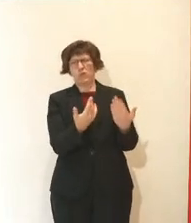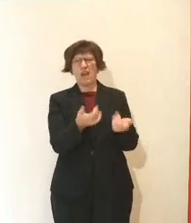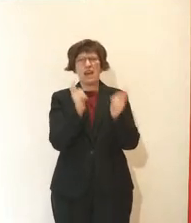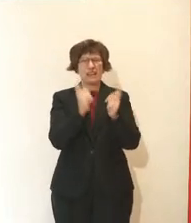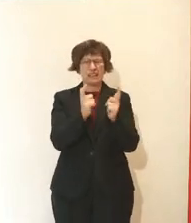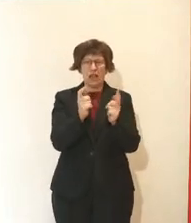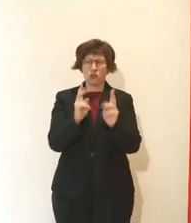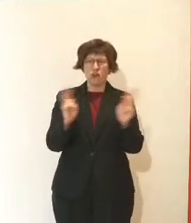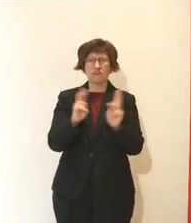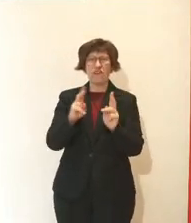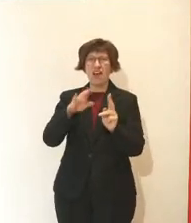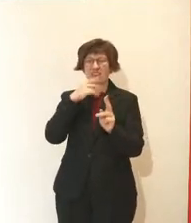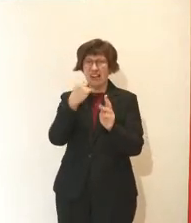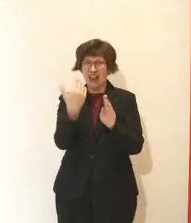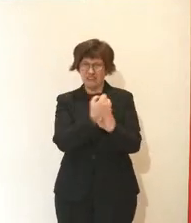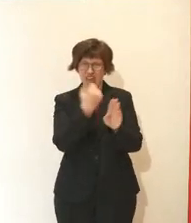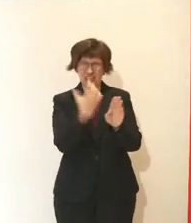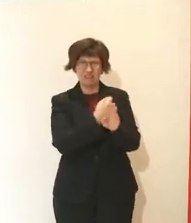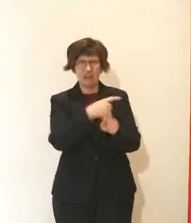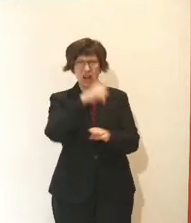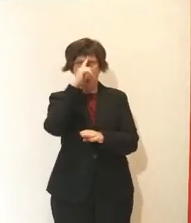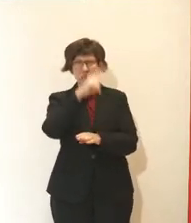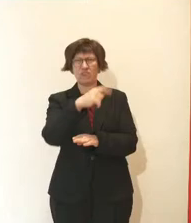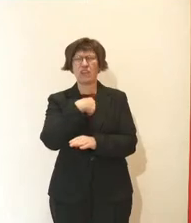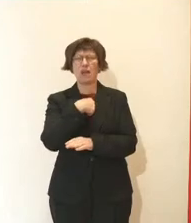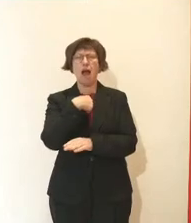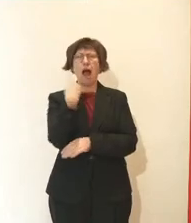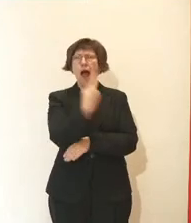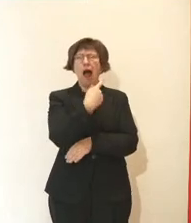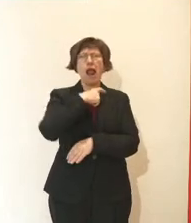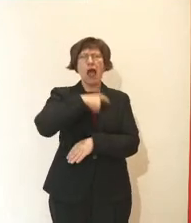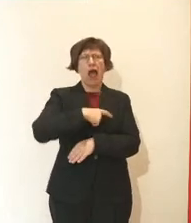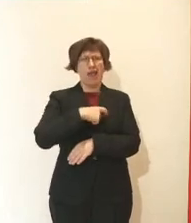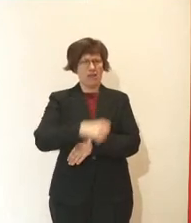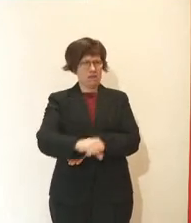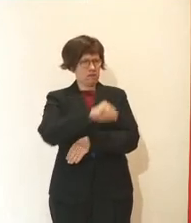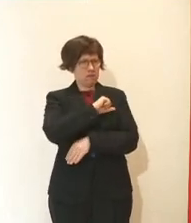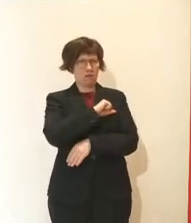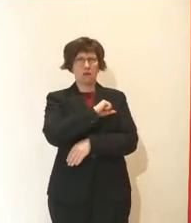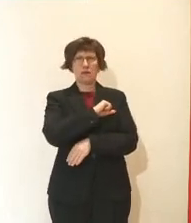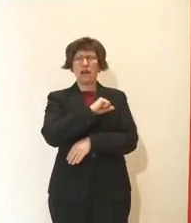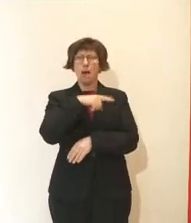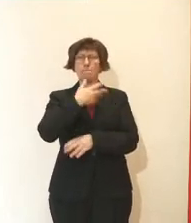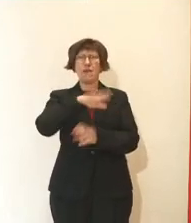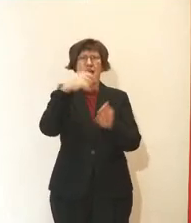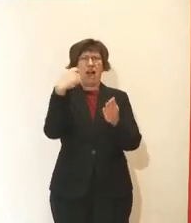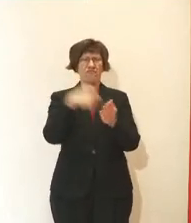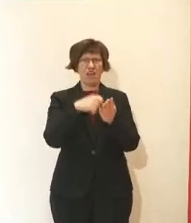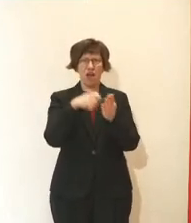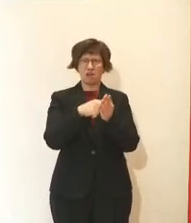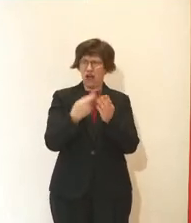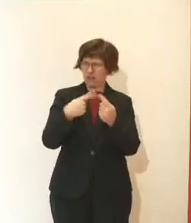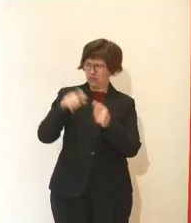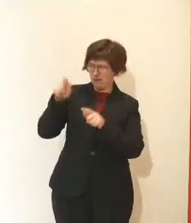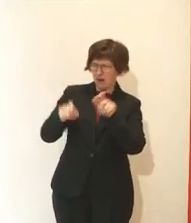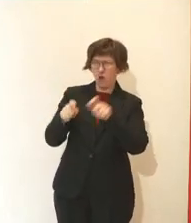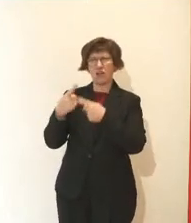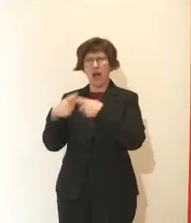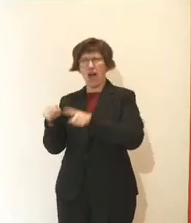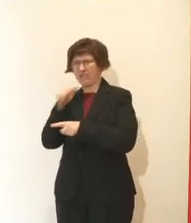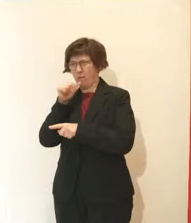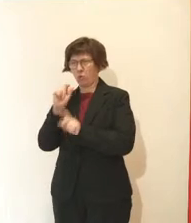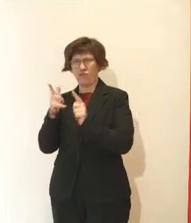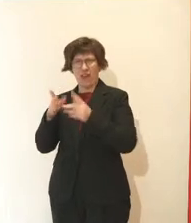diejenigen die so viel geld verdienen glauben dass sie das alleine verdient hätten und dass sie mehr wert sein als diejenigen die an anderen